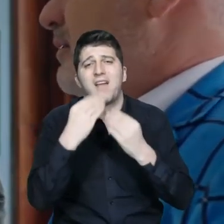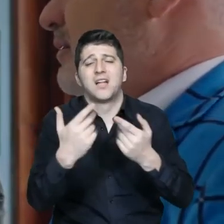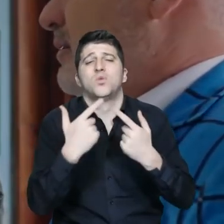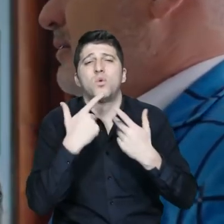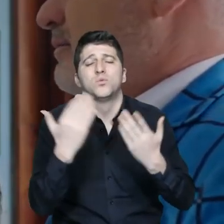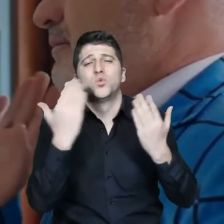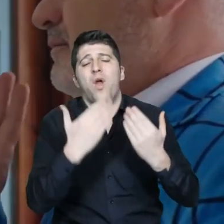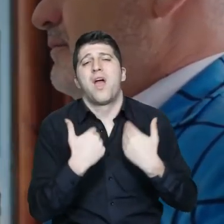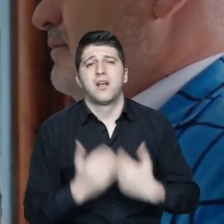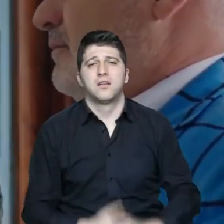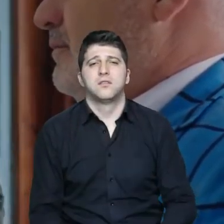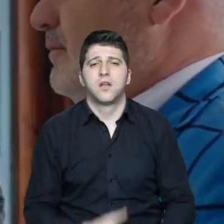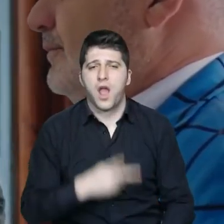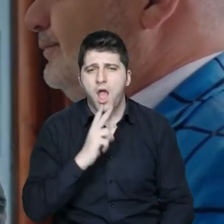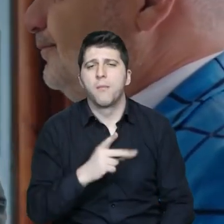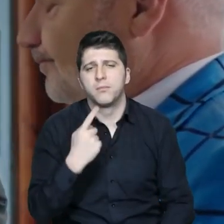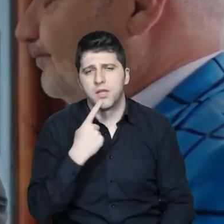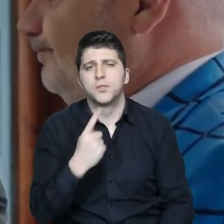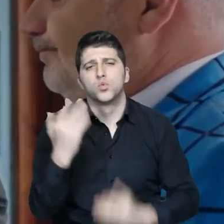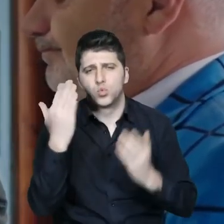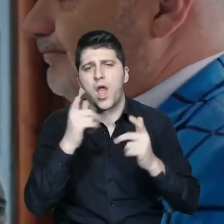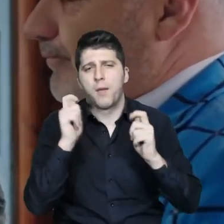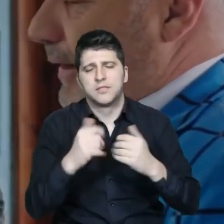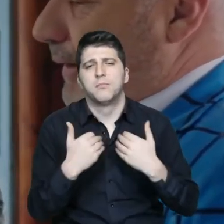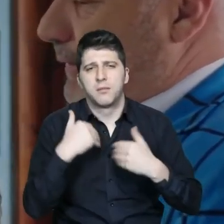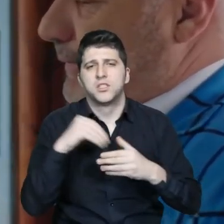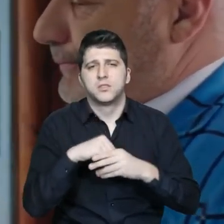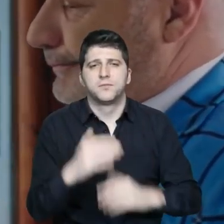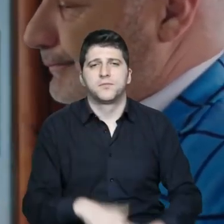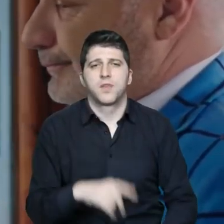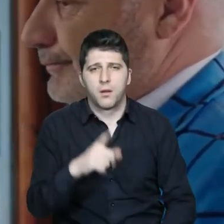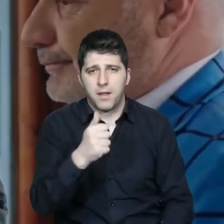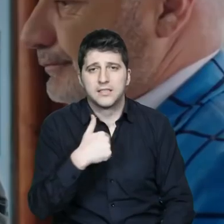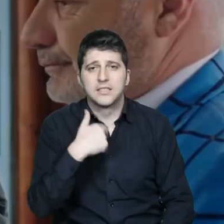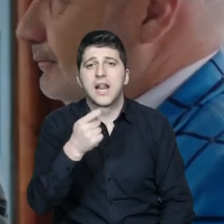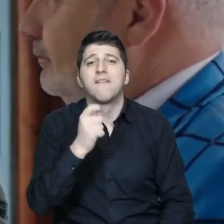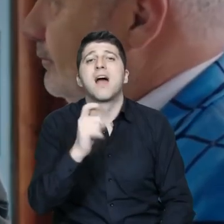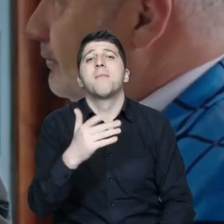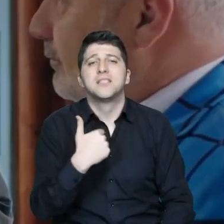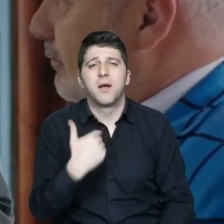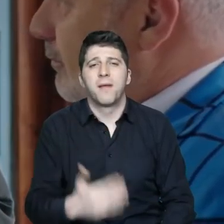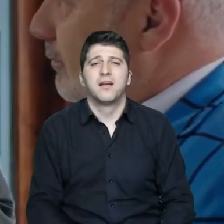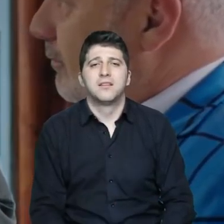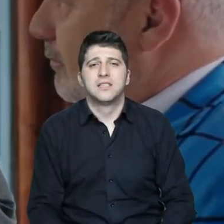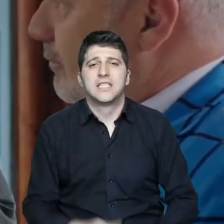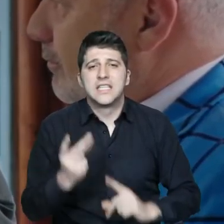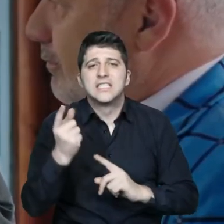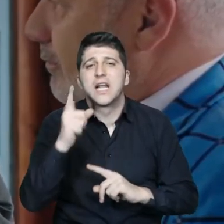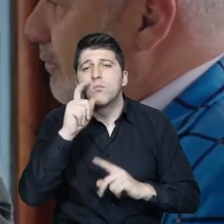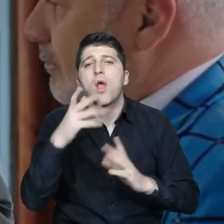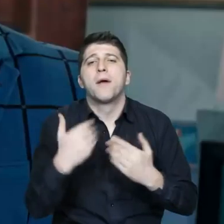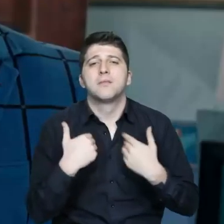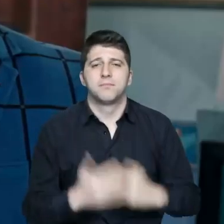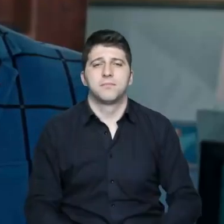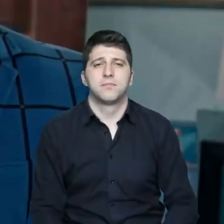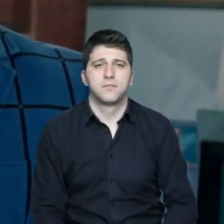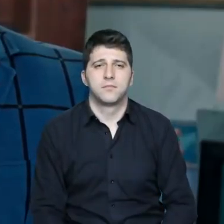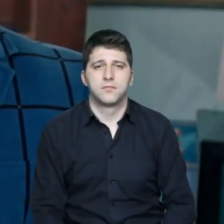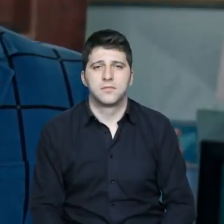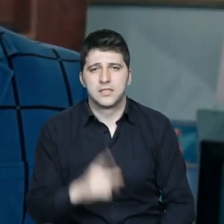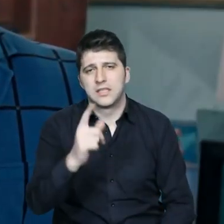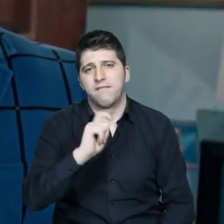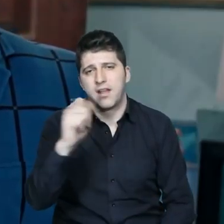ya. Eminim demişsindir, dua etmişsindir benim için. Bu parayı ben sana vermezdim ama ihsanı bulamadım.